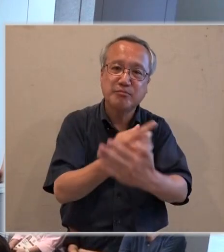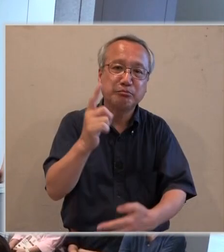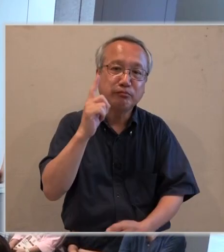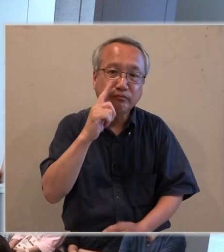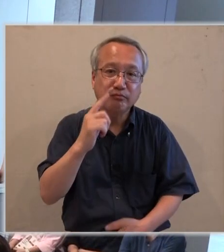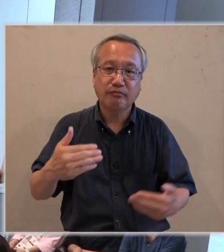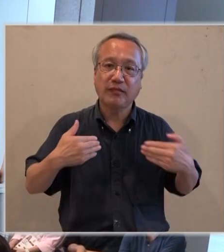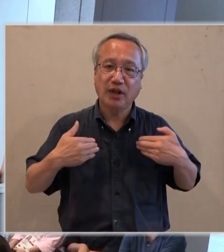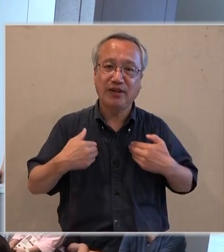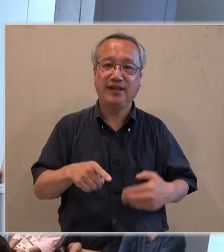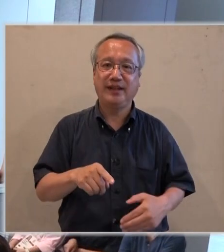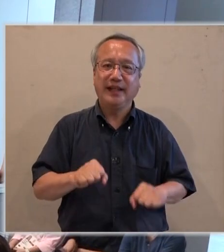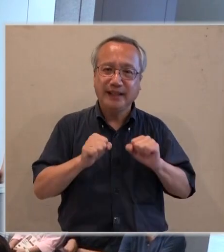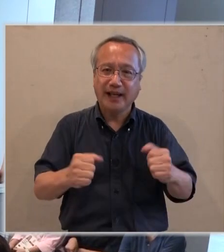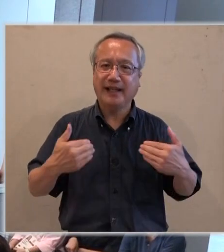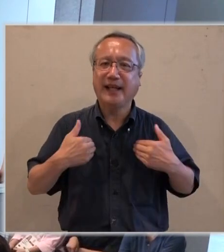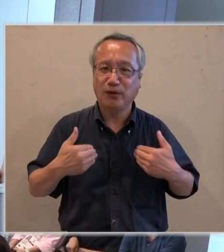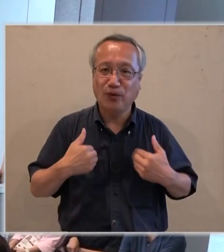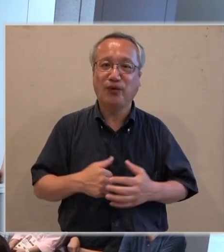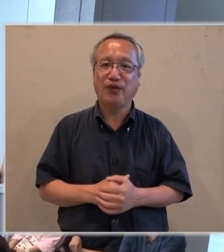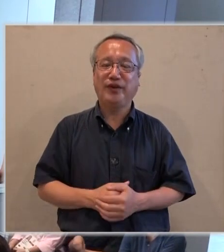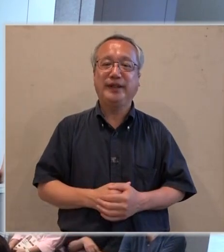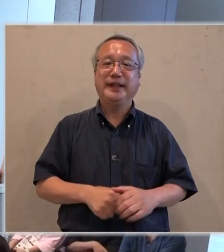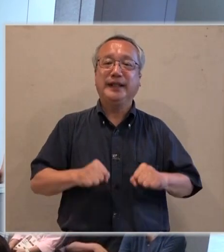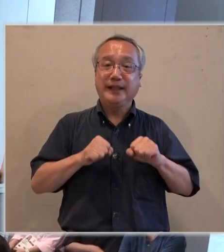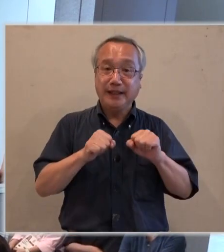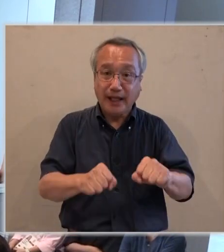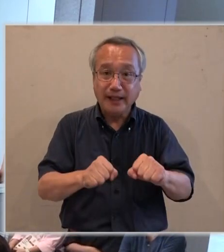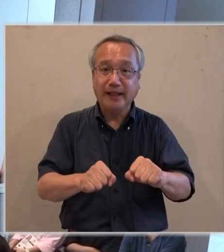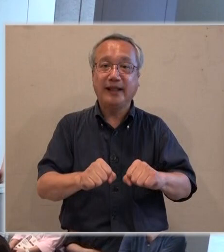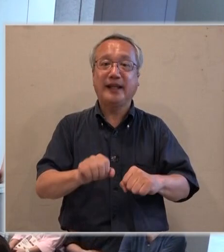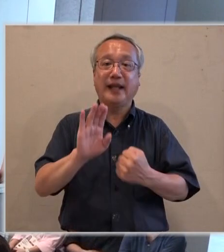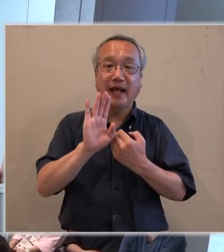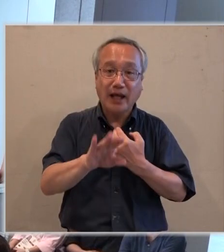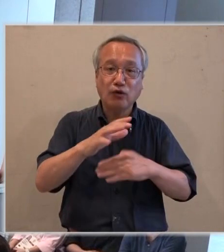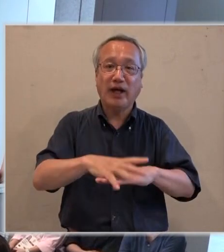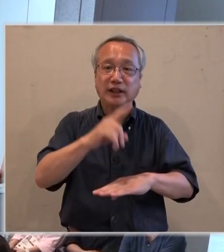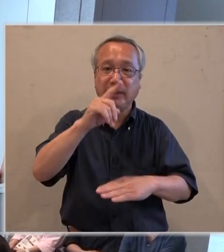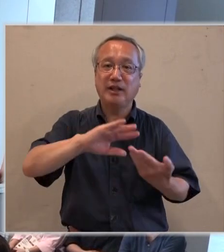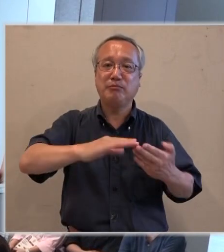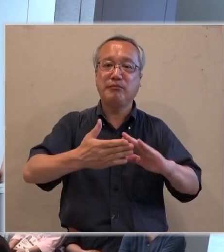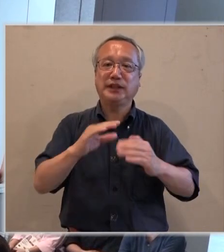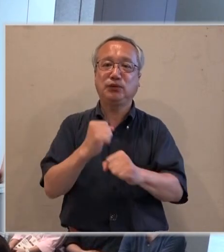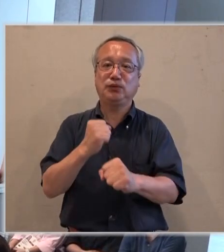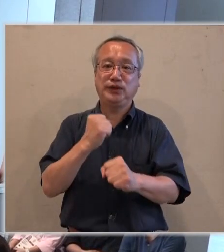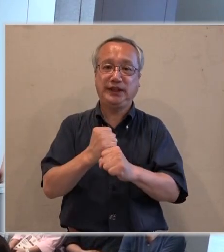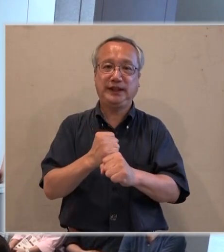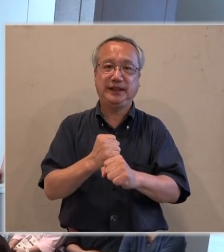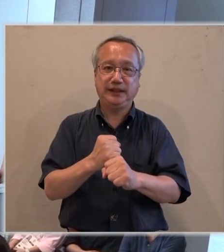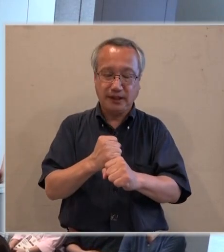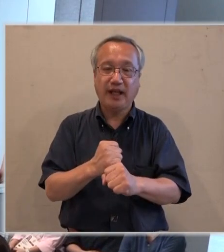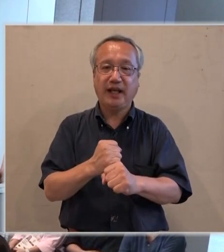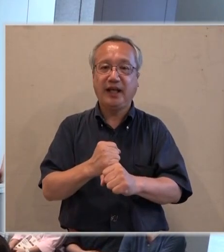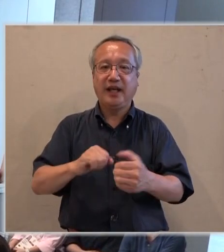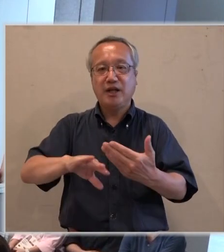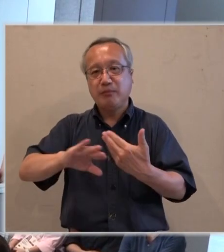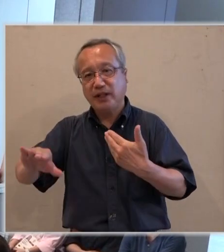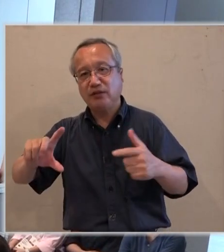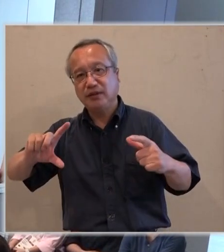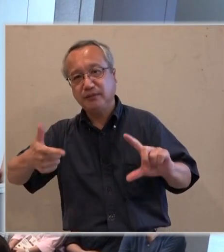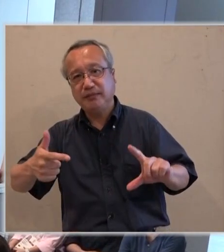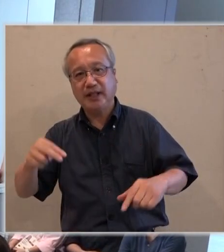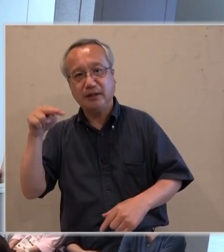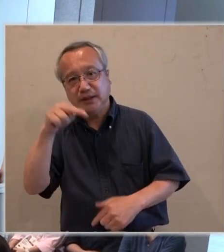か言ったな、あとやらないと やることで初めてなんか町づくりで違う視点が出てくるんだろうなっ